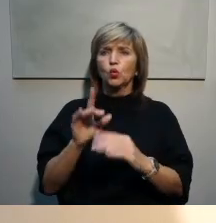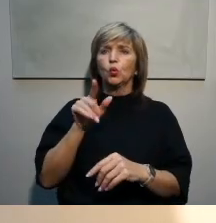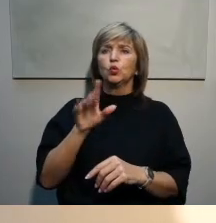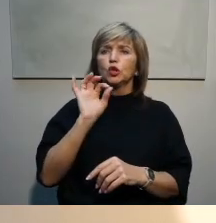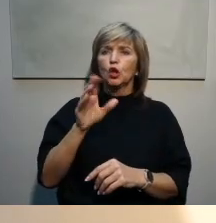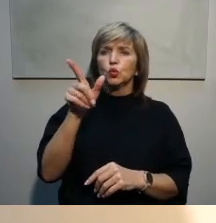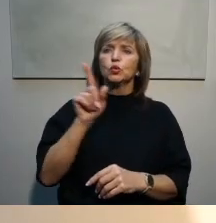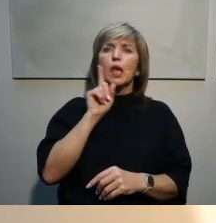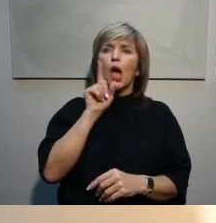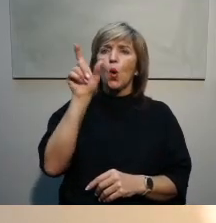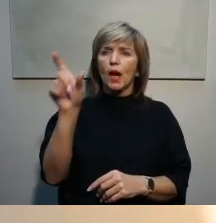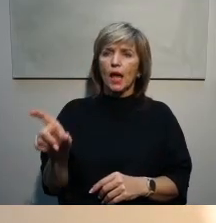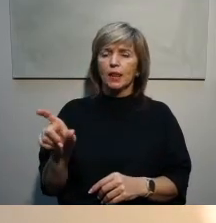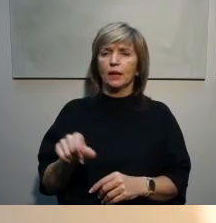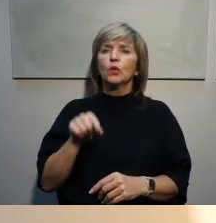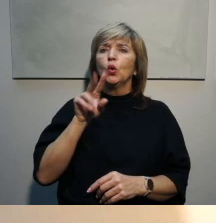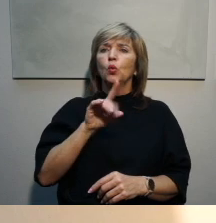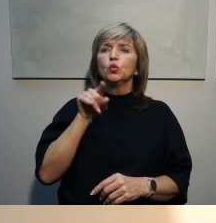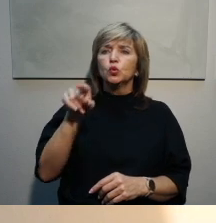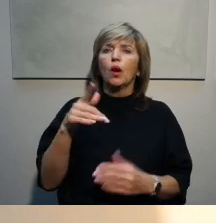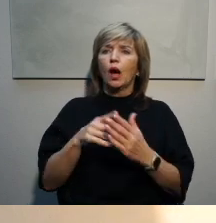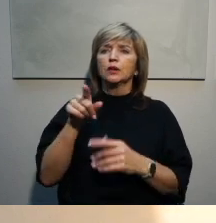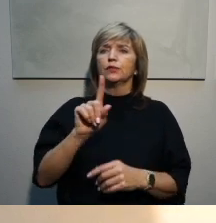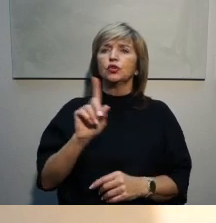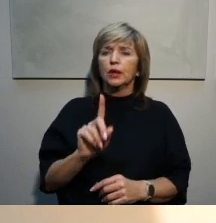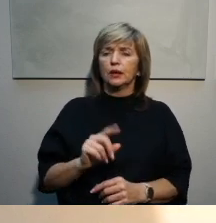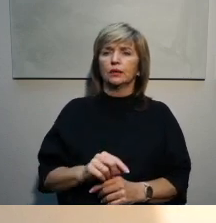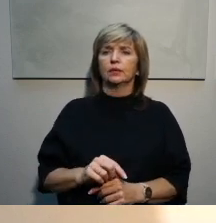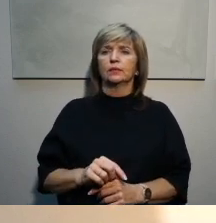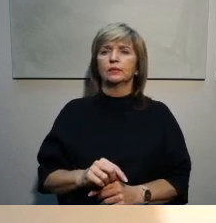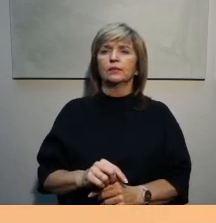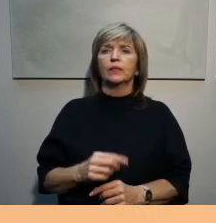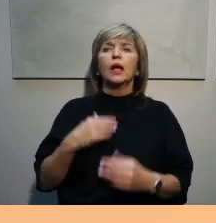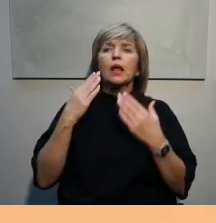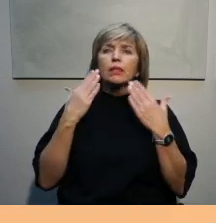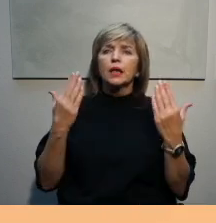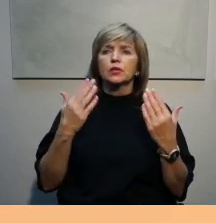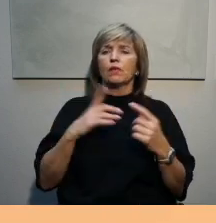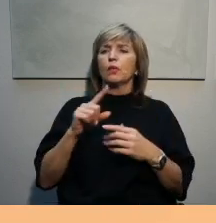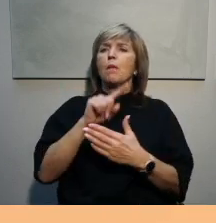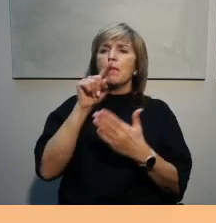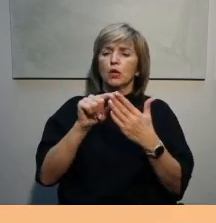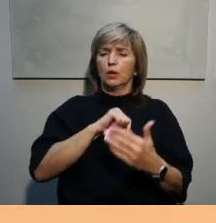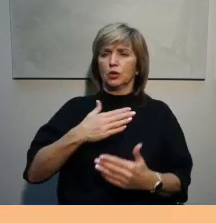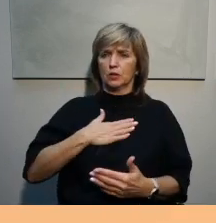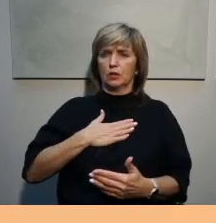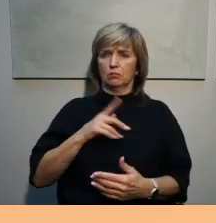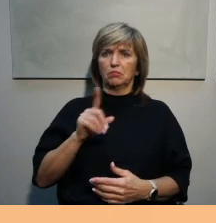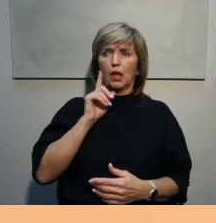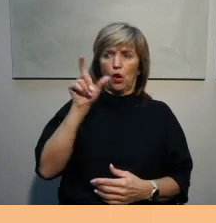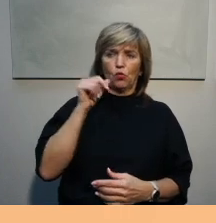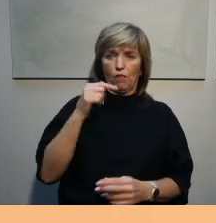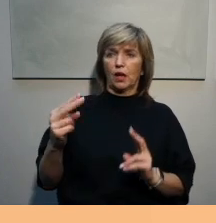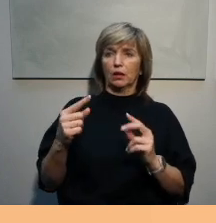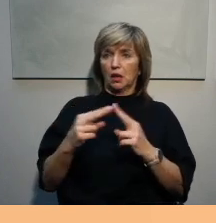pašu jaunieti, uz to, kāds viņš ir. Nezinu, kaut vai pajautāt sev, tas jaunietis, ko es